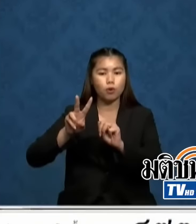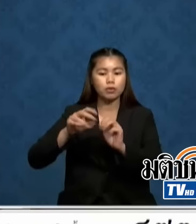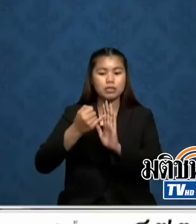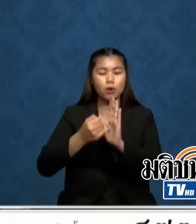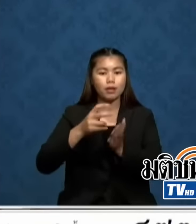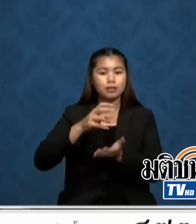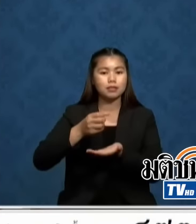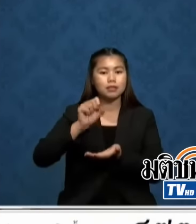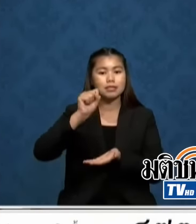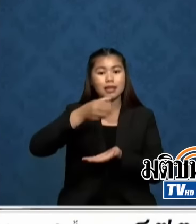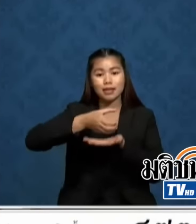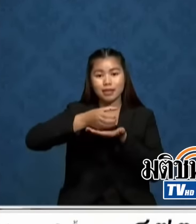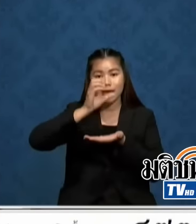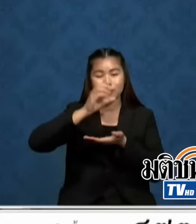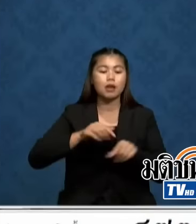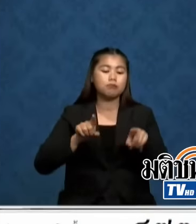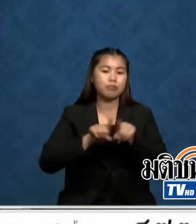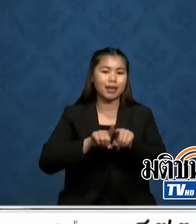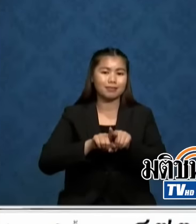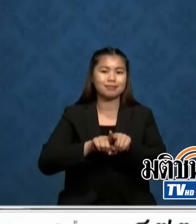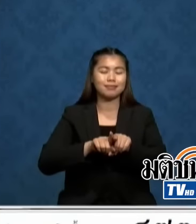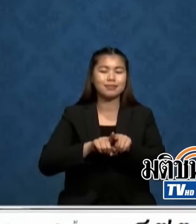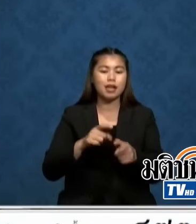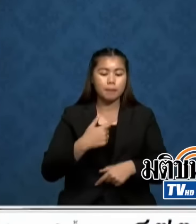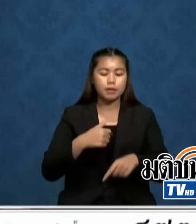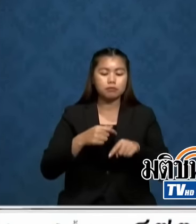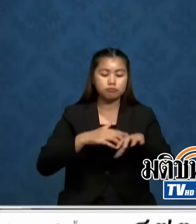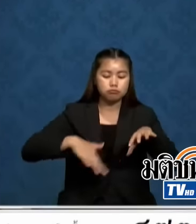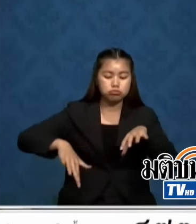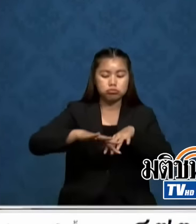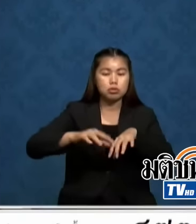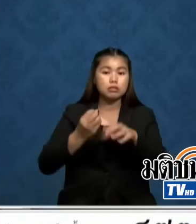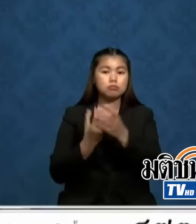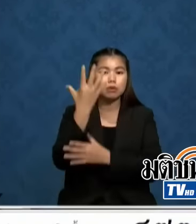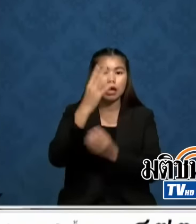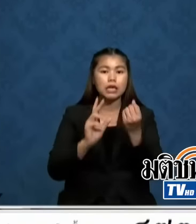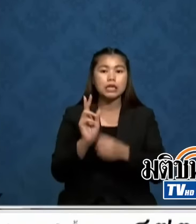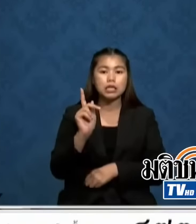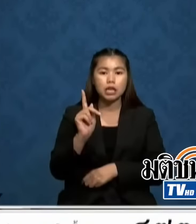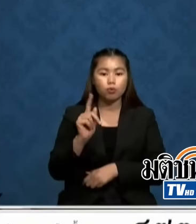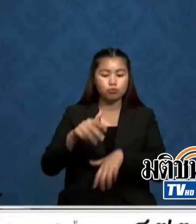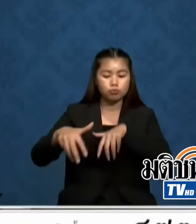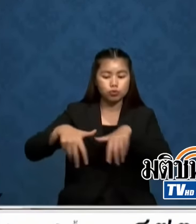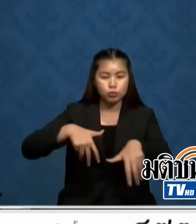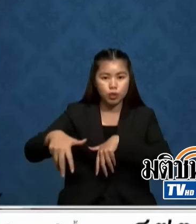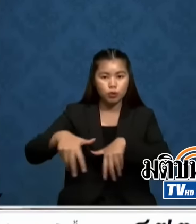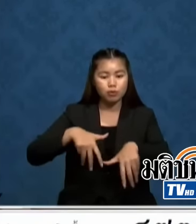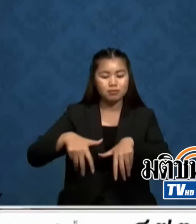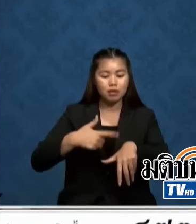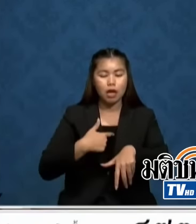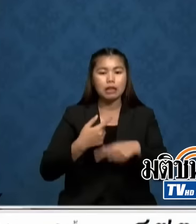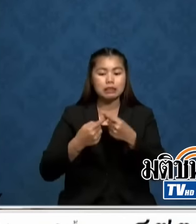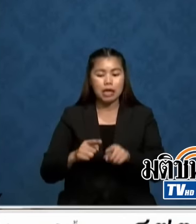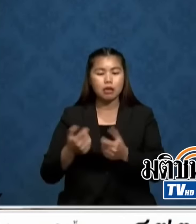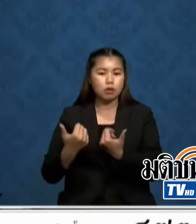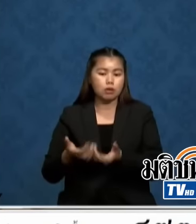จังหวัดสาแก้วก็เช่นเดียวกันครับเป็นพื้นที่สีเขียวชนบทและเกษตรกรรมแต่กลับปล่อยให้